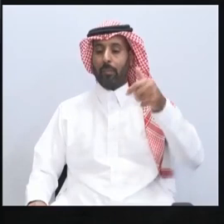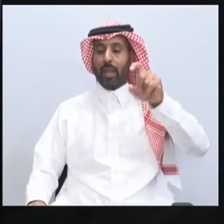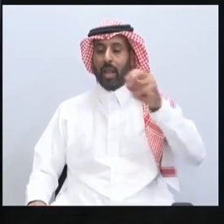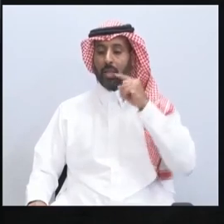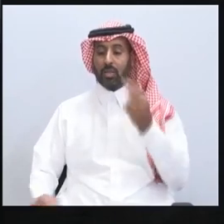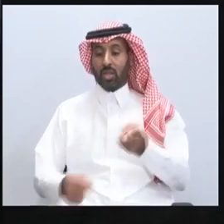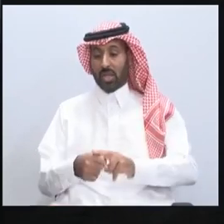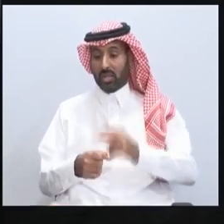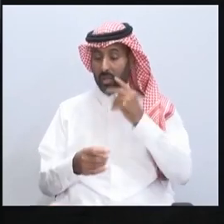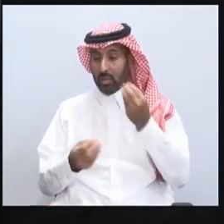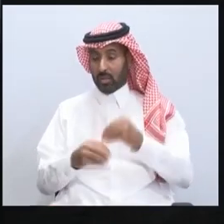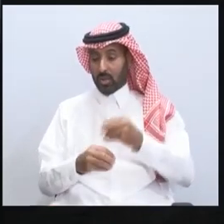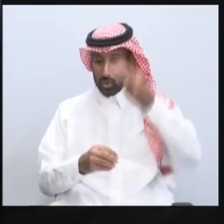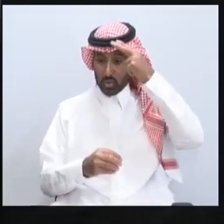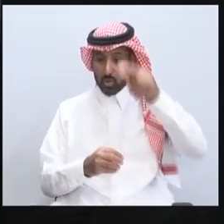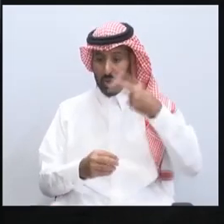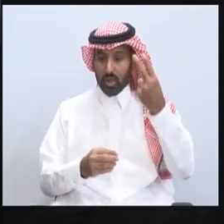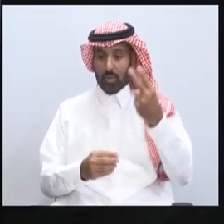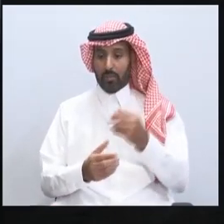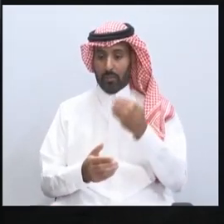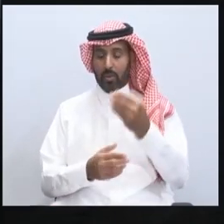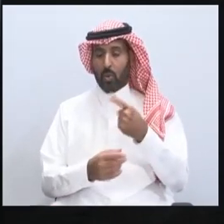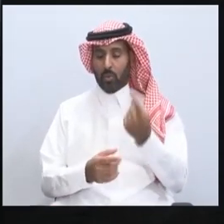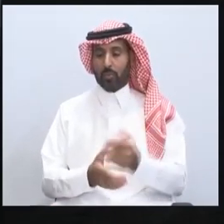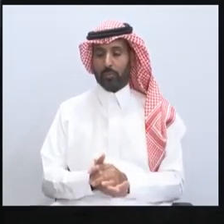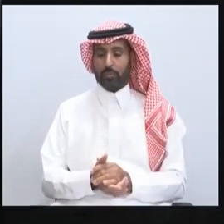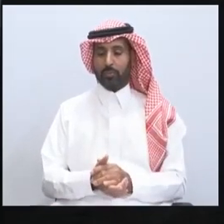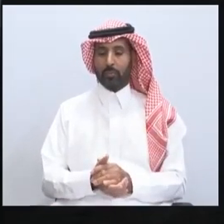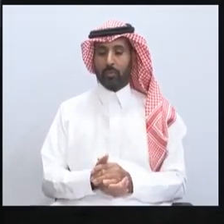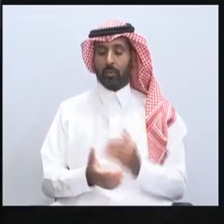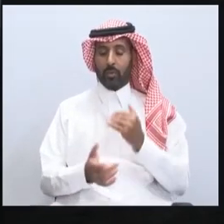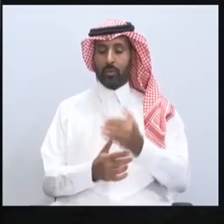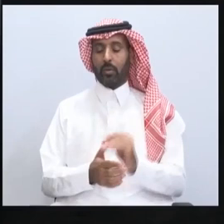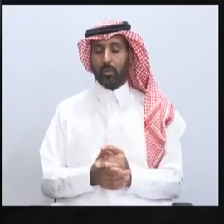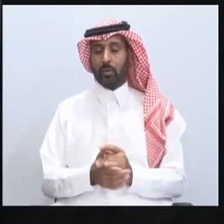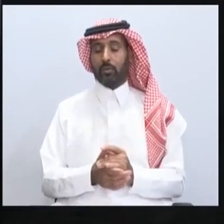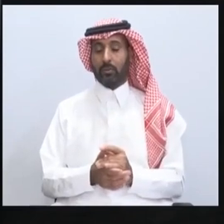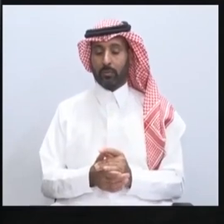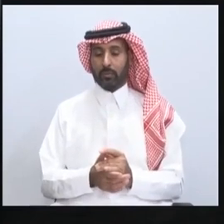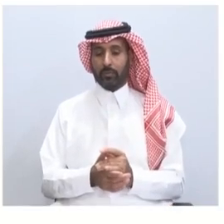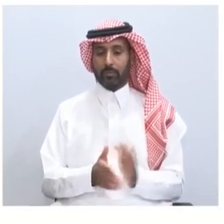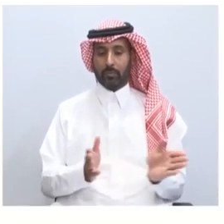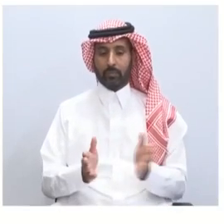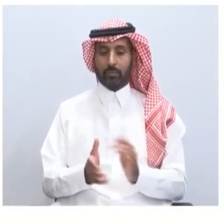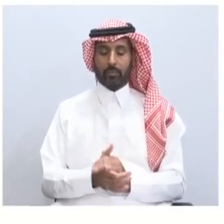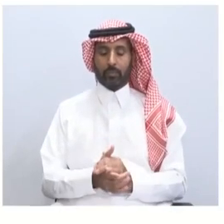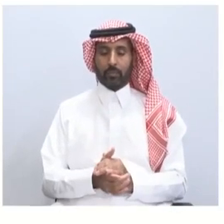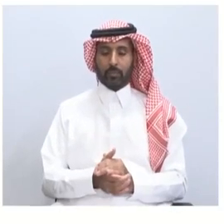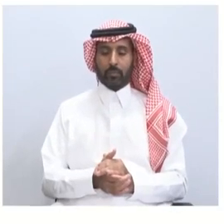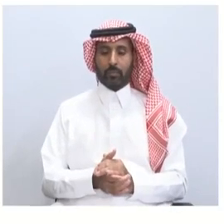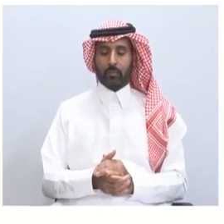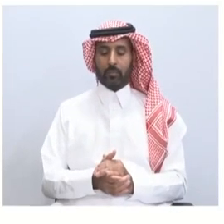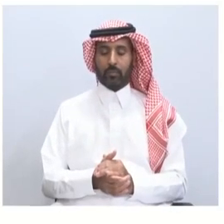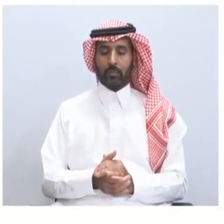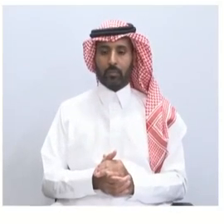يعيد امجاد الدوله السعوديه الاولى بقيامه واعادته للدوله السعوديه الثانيه